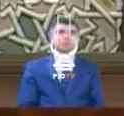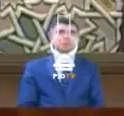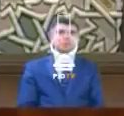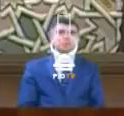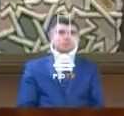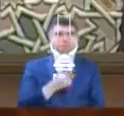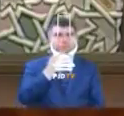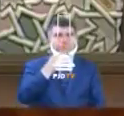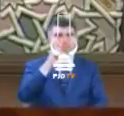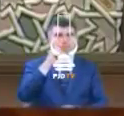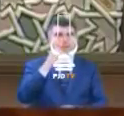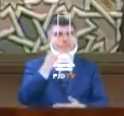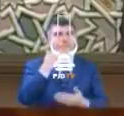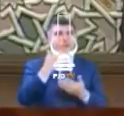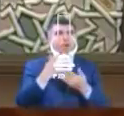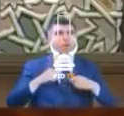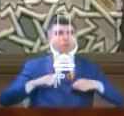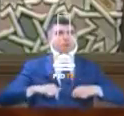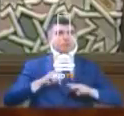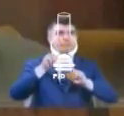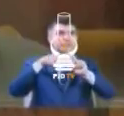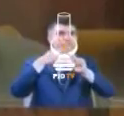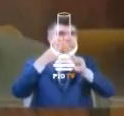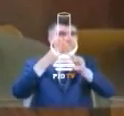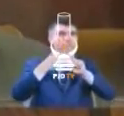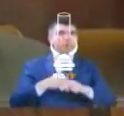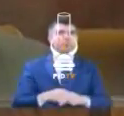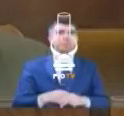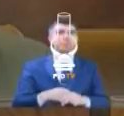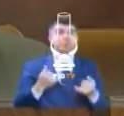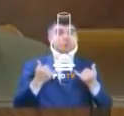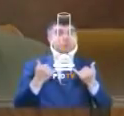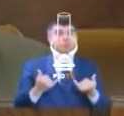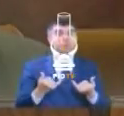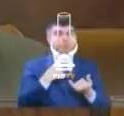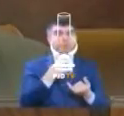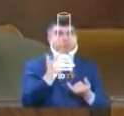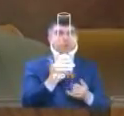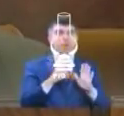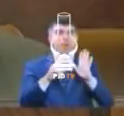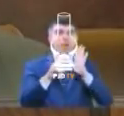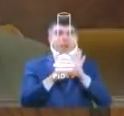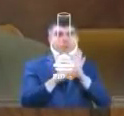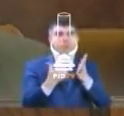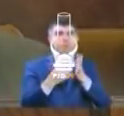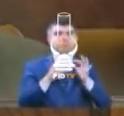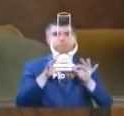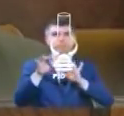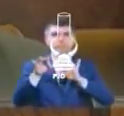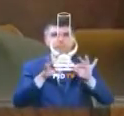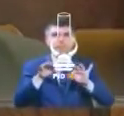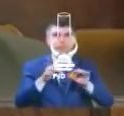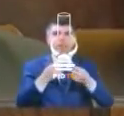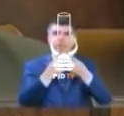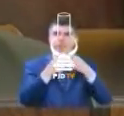بسم الله الرحمن الرحيم. شكرا السيد الوزير على هذا الجواب، واللي تنعتبروا بان اليوم التسنه القانونيه فيما يتعلق بحمايه المستهلك اليوم زاخره مجموعه